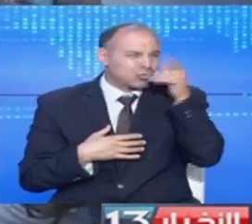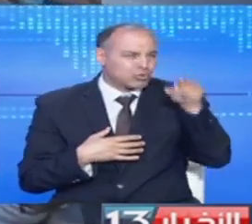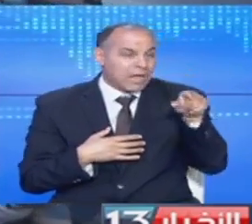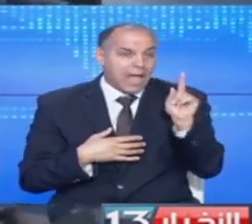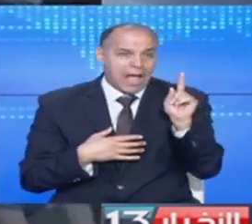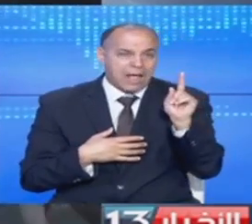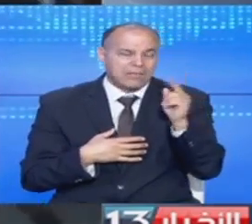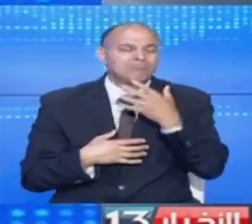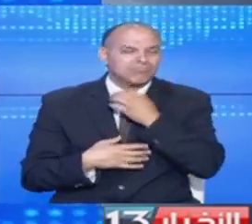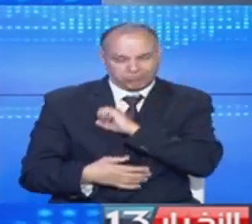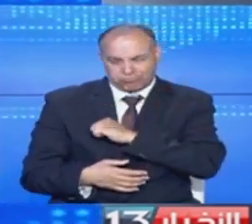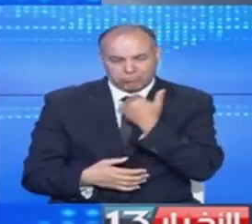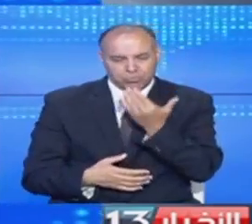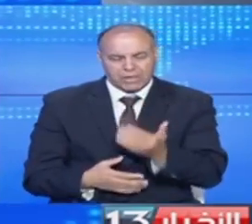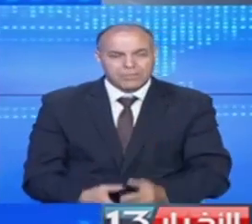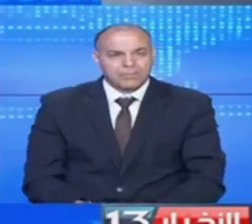بأنه مأساوي.